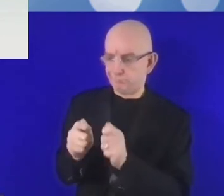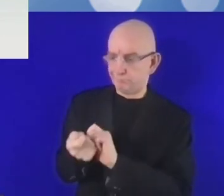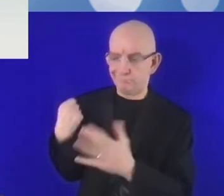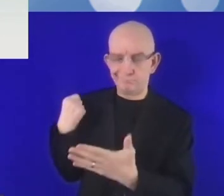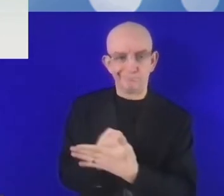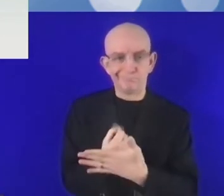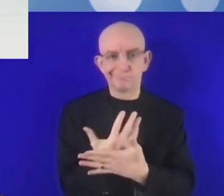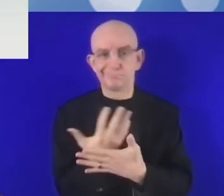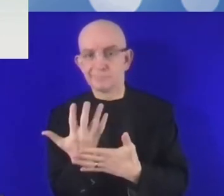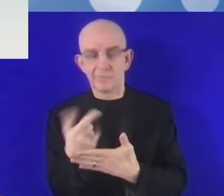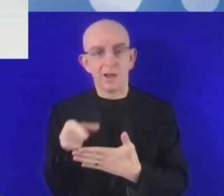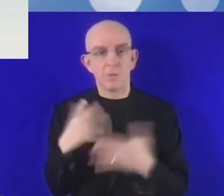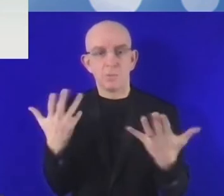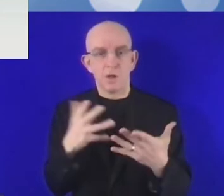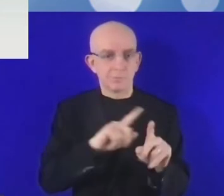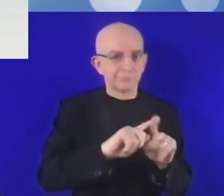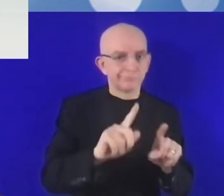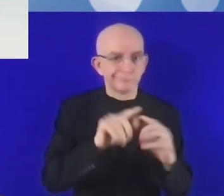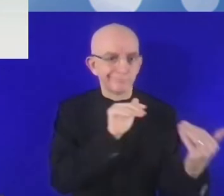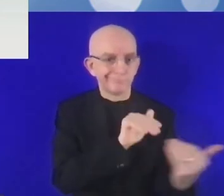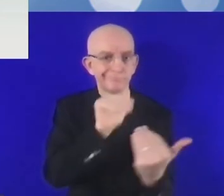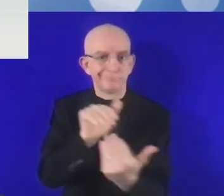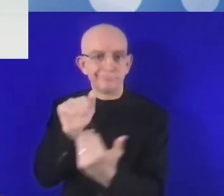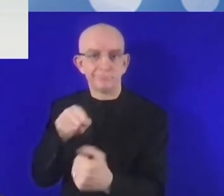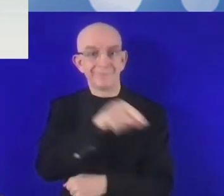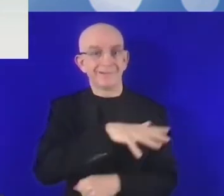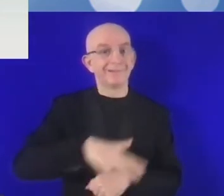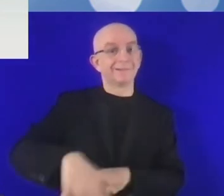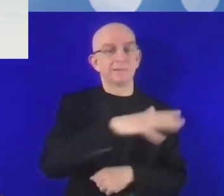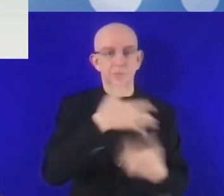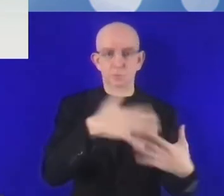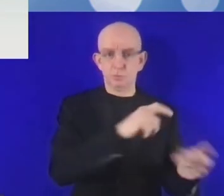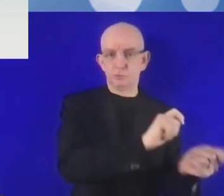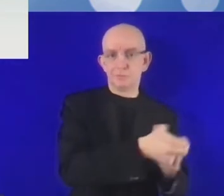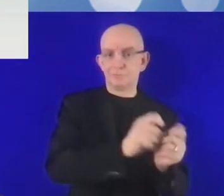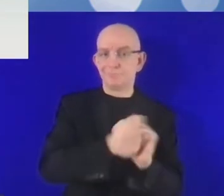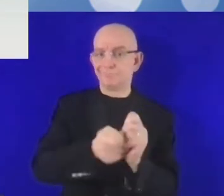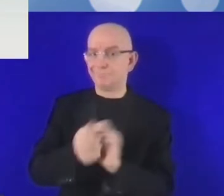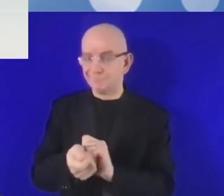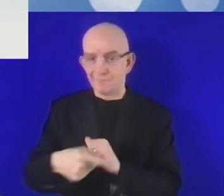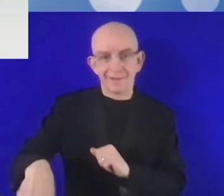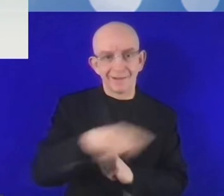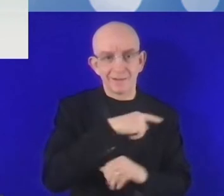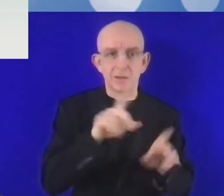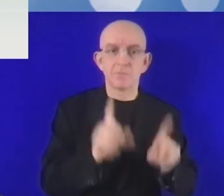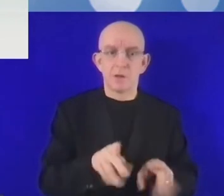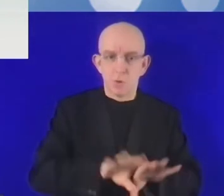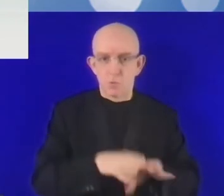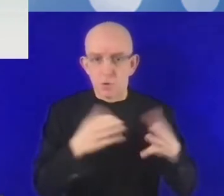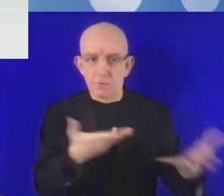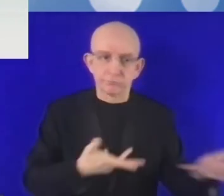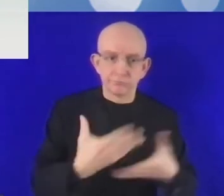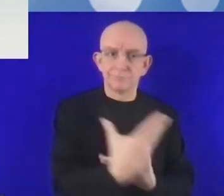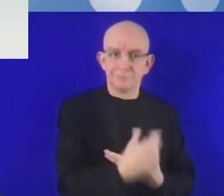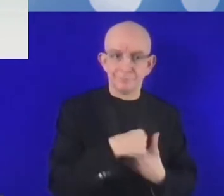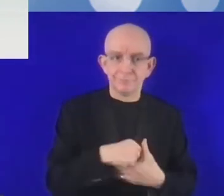qu'offre la toile en matière de télétravail. Ça porte aussi son lot de transparence, c'est quelque chose d'intéressant. Et